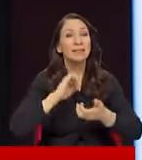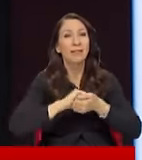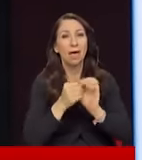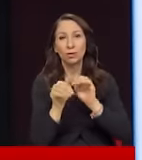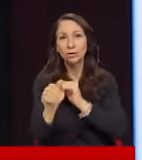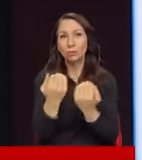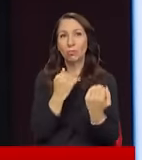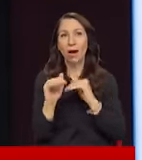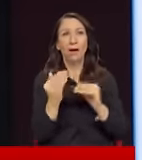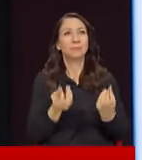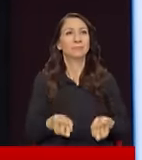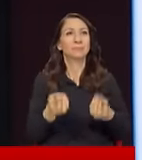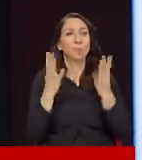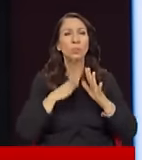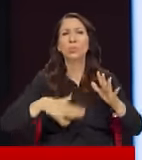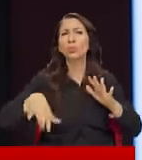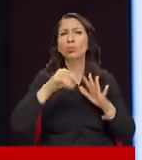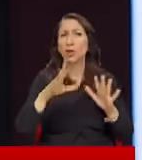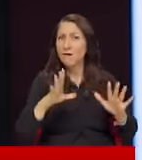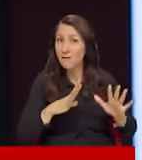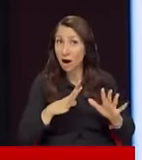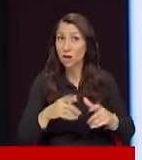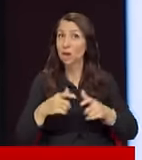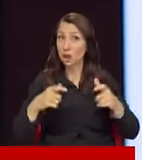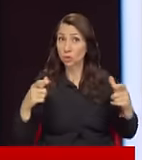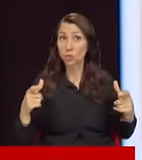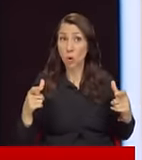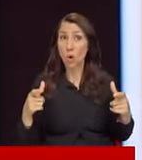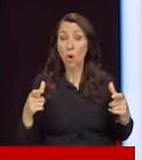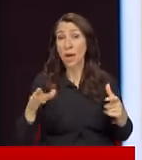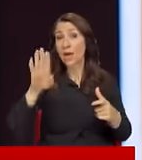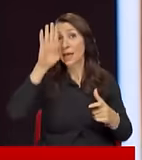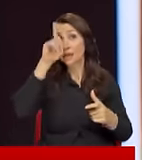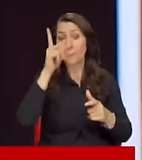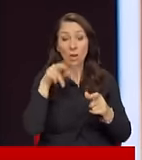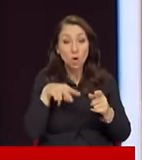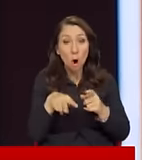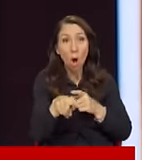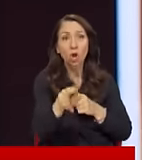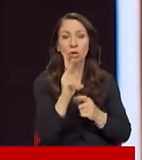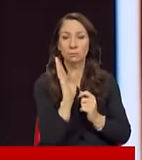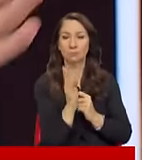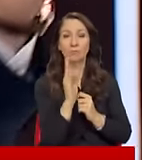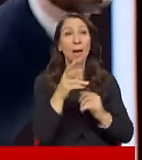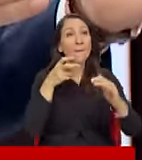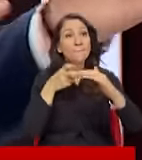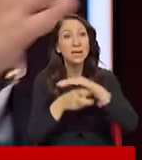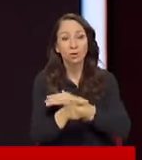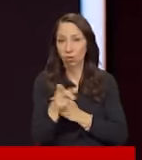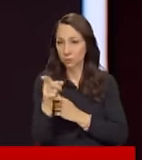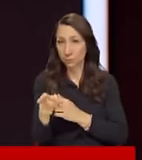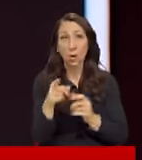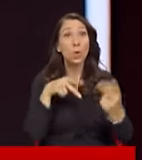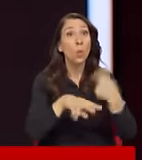dayanışma ruhu doğdu. Bütün bunlar var ve gelişiyor. İstanbul bir rota çizdi kendine. Metroda bir rota